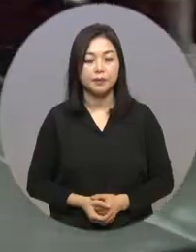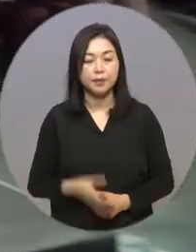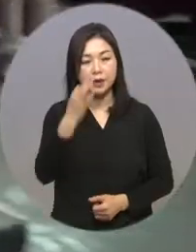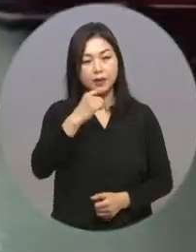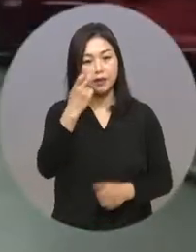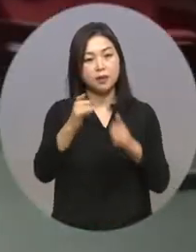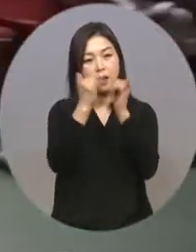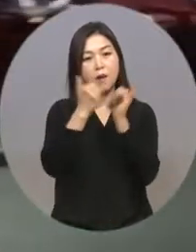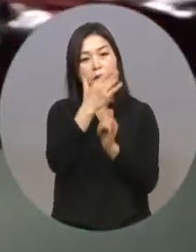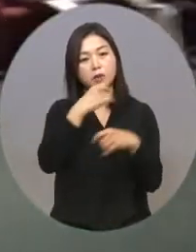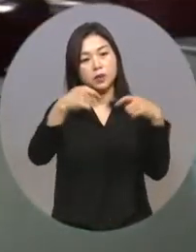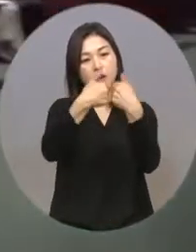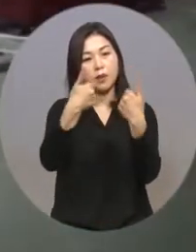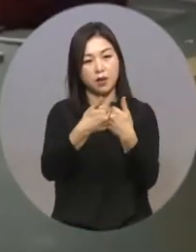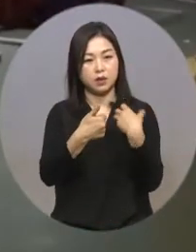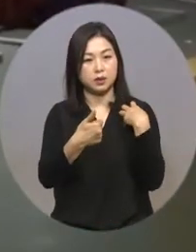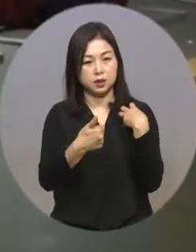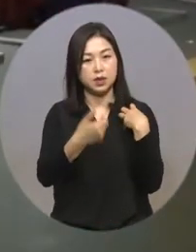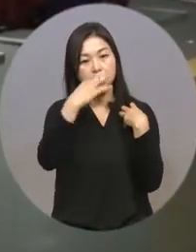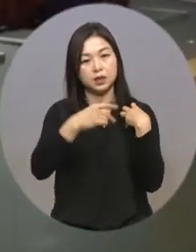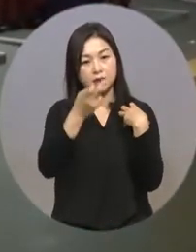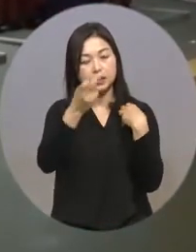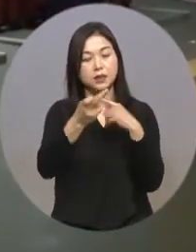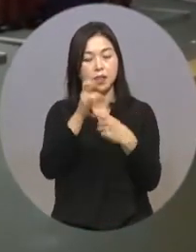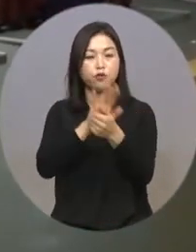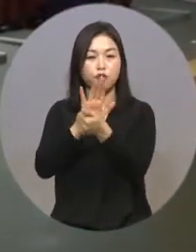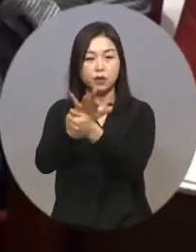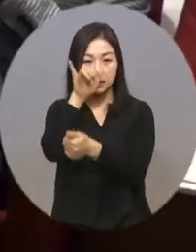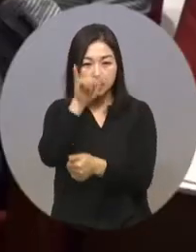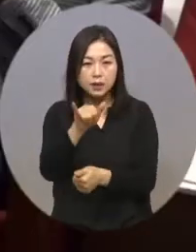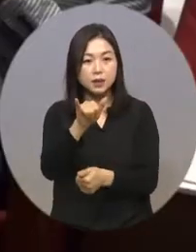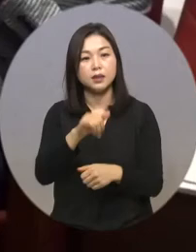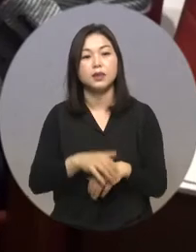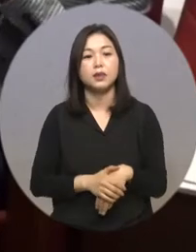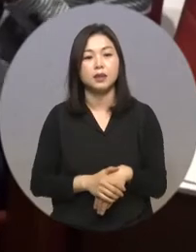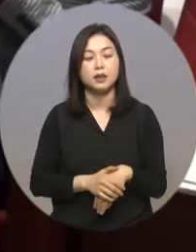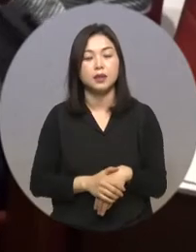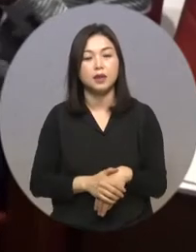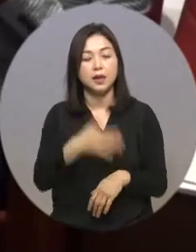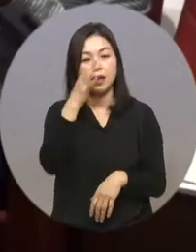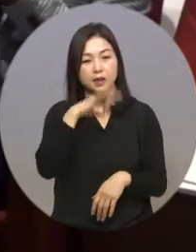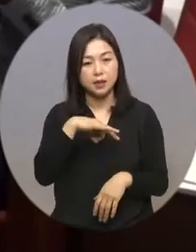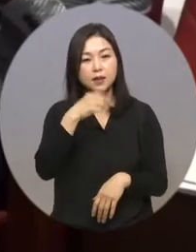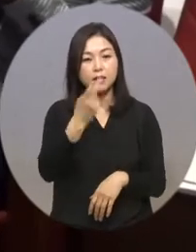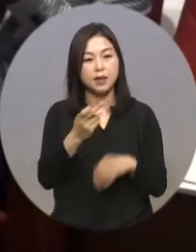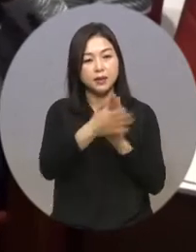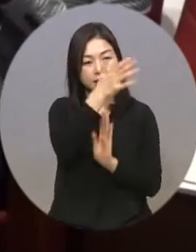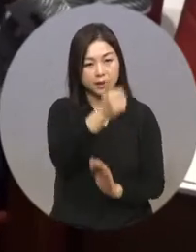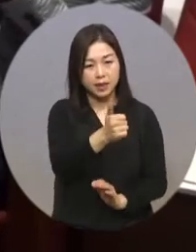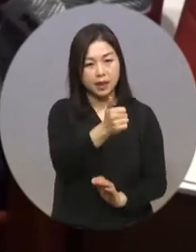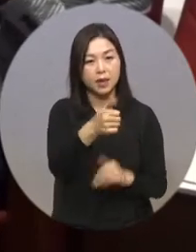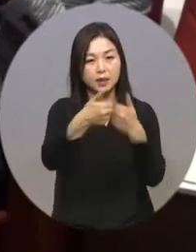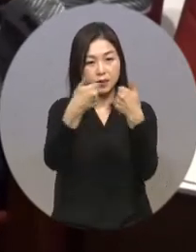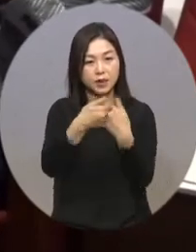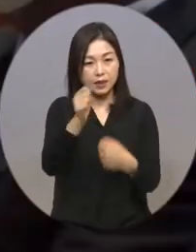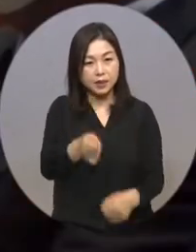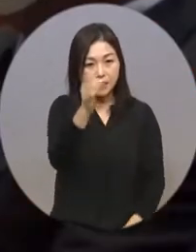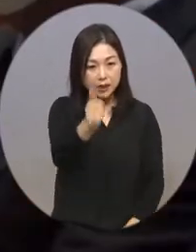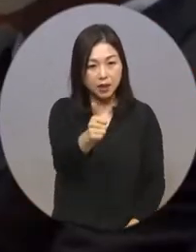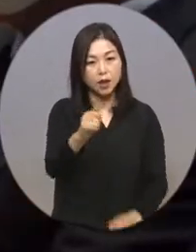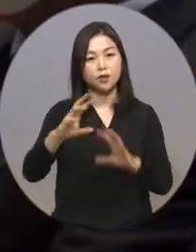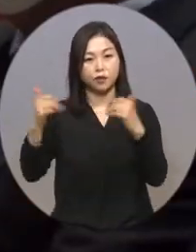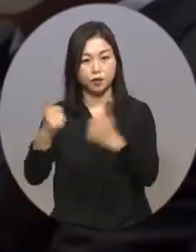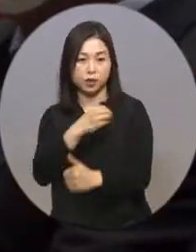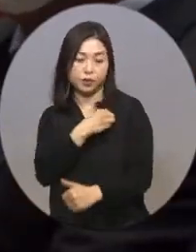익산시 사회복지협의회가 주관하고 익산시가 후원한 이번 행사는 익산시장, 익산시의회 의장과